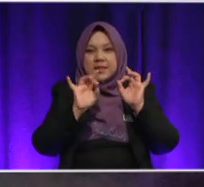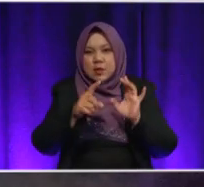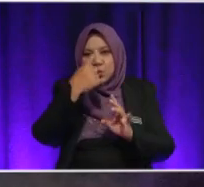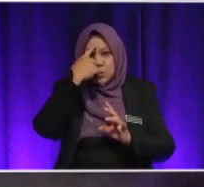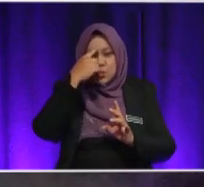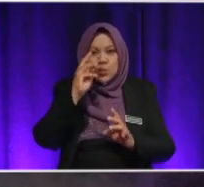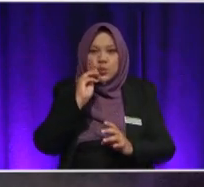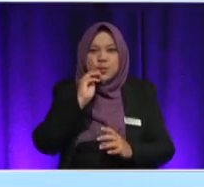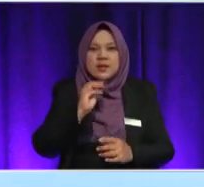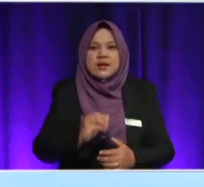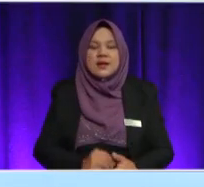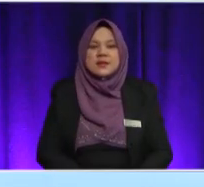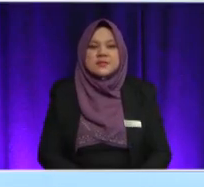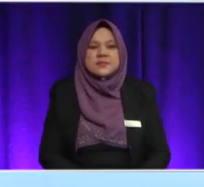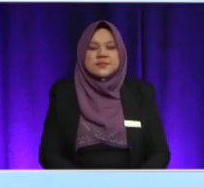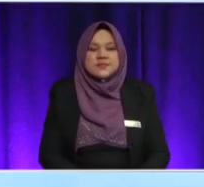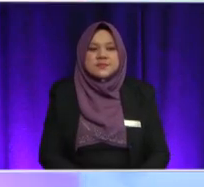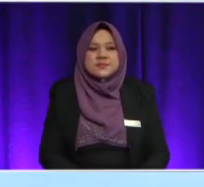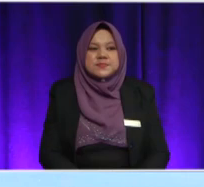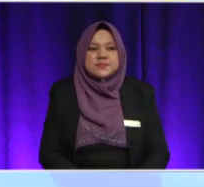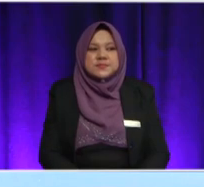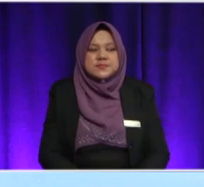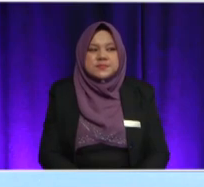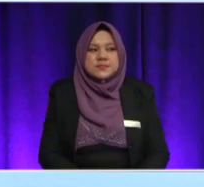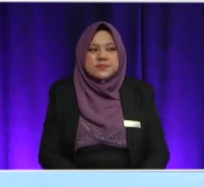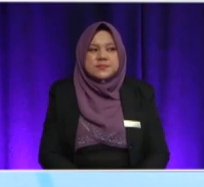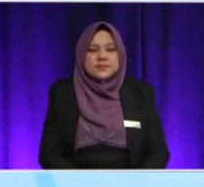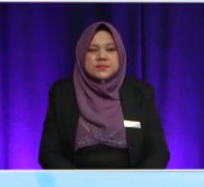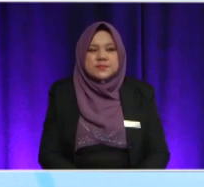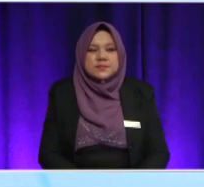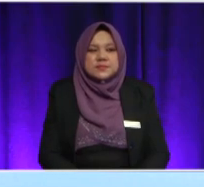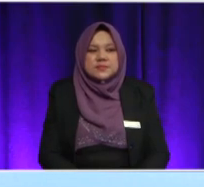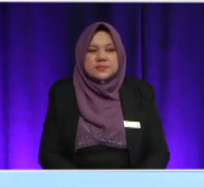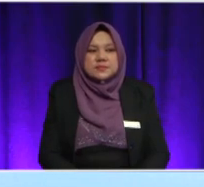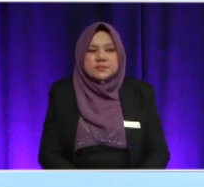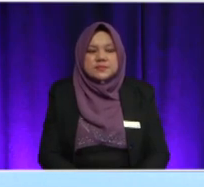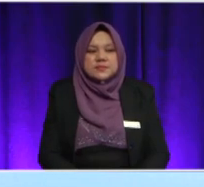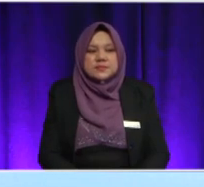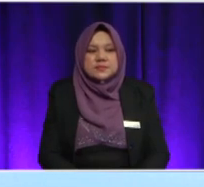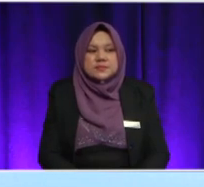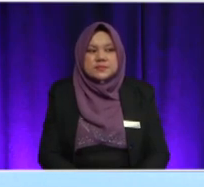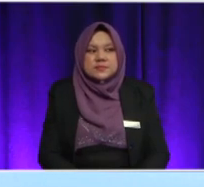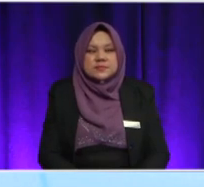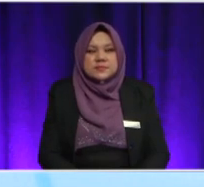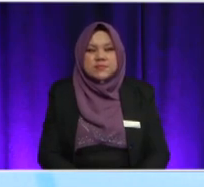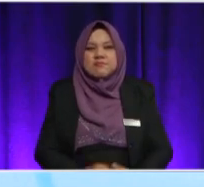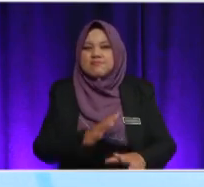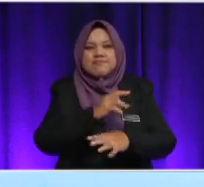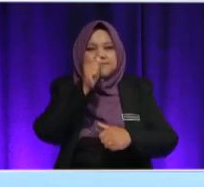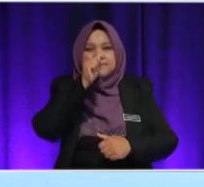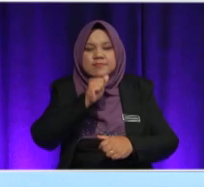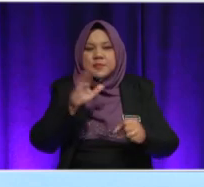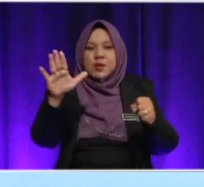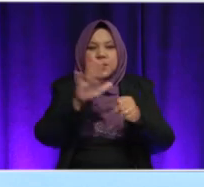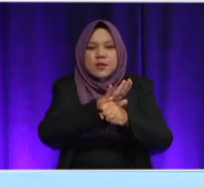dapat tiga bintang lagi seluruhnya Mira Tak sabar anak penuhkan bendera punya catat